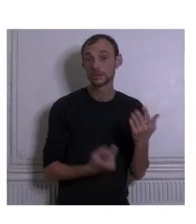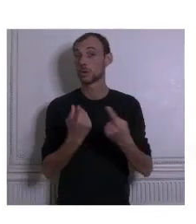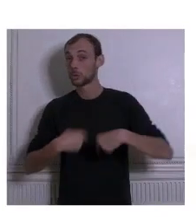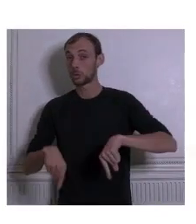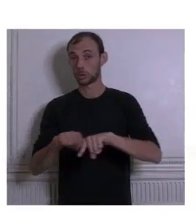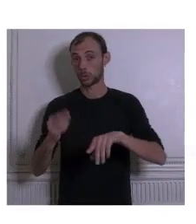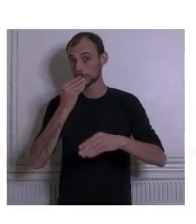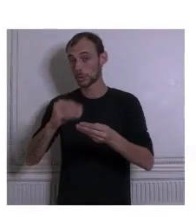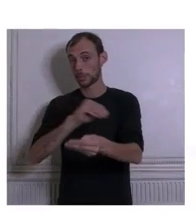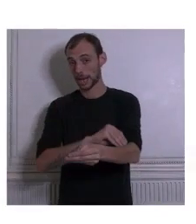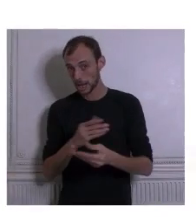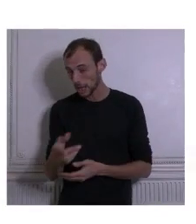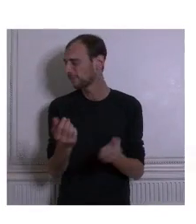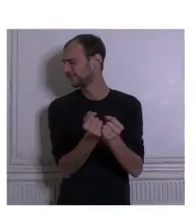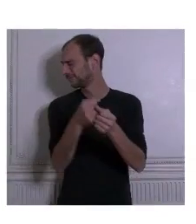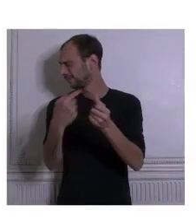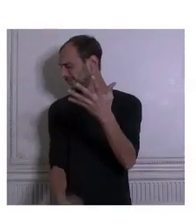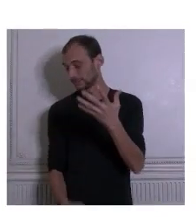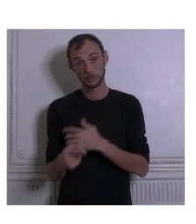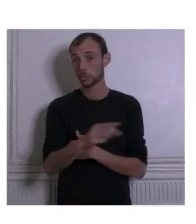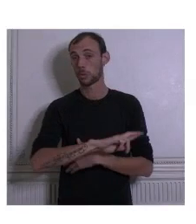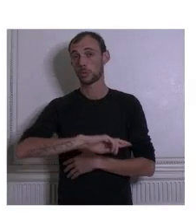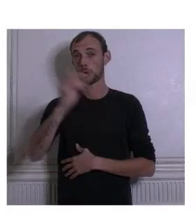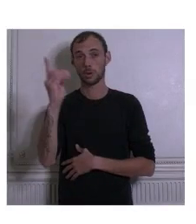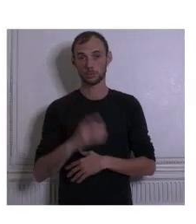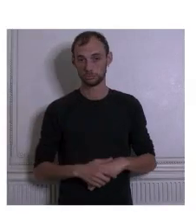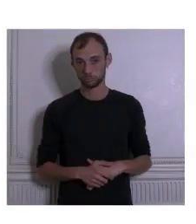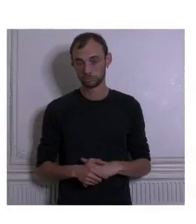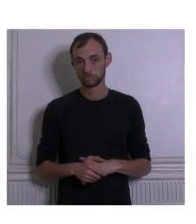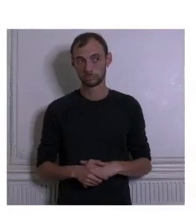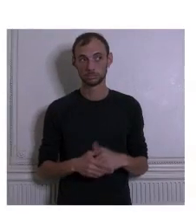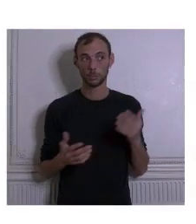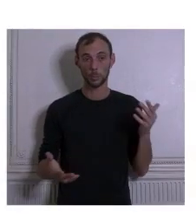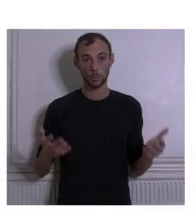disséminés, sans tenir compte de ce que l'État pourrait apporter aux collectivités.